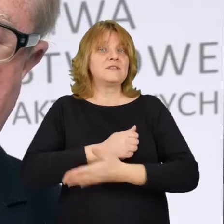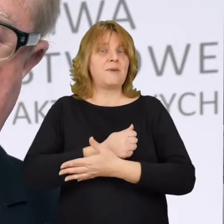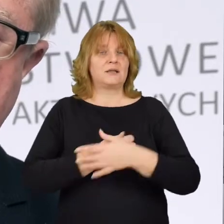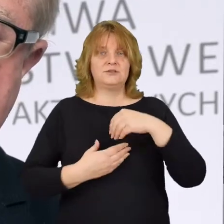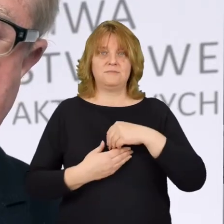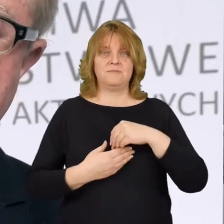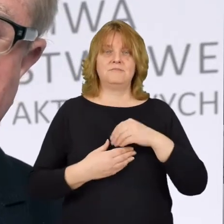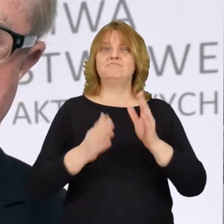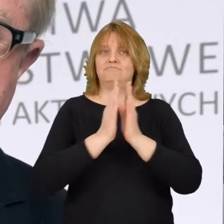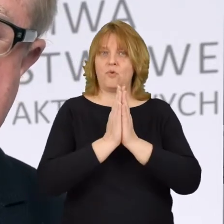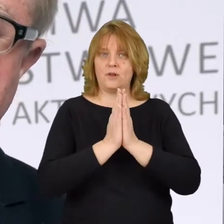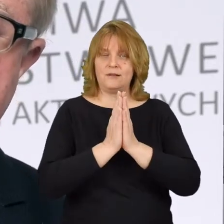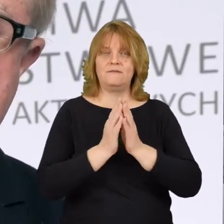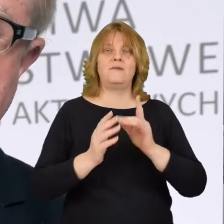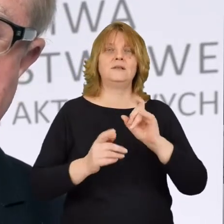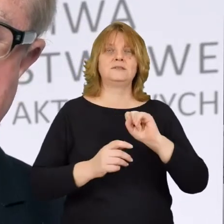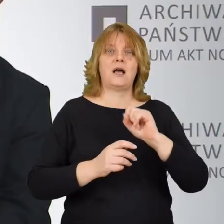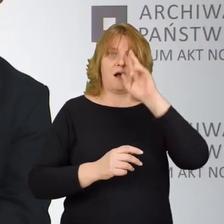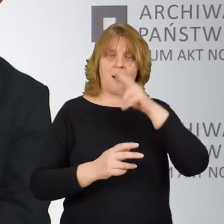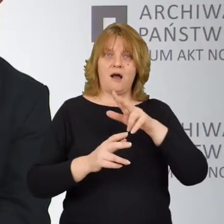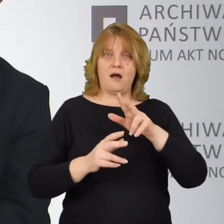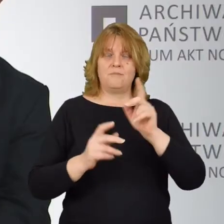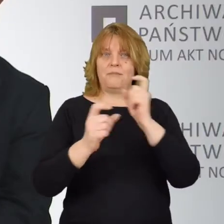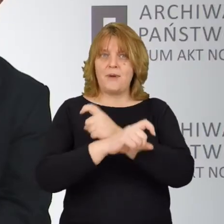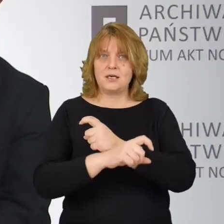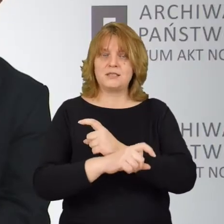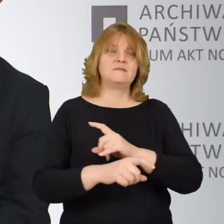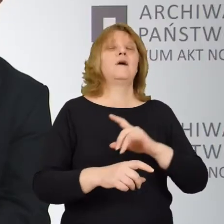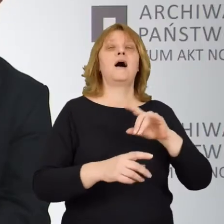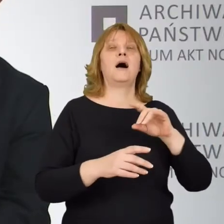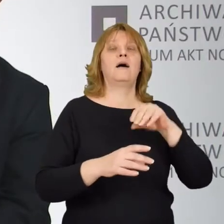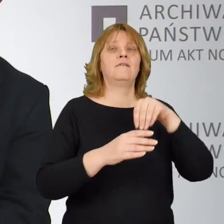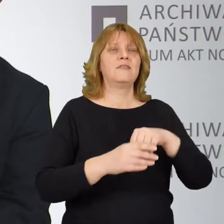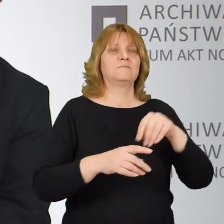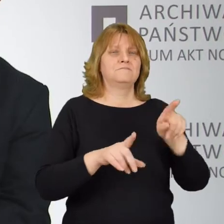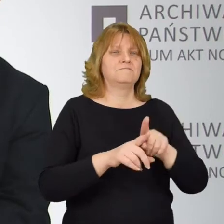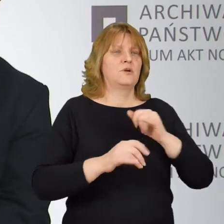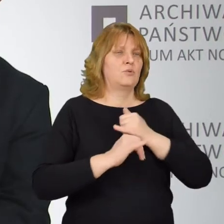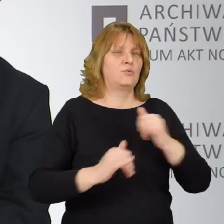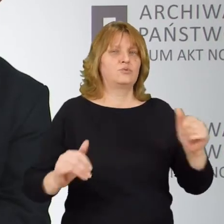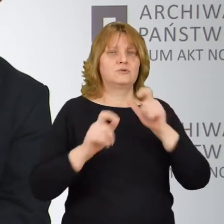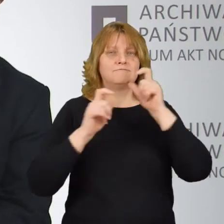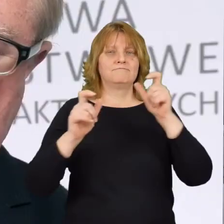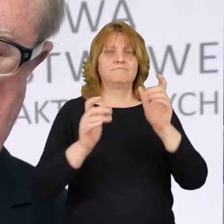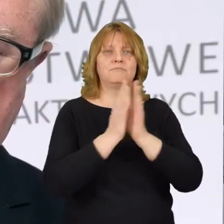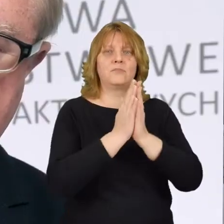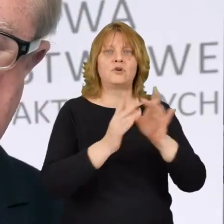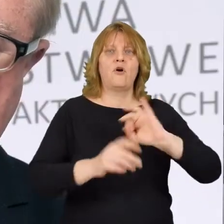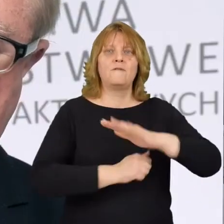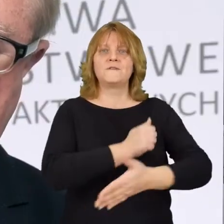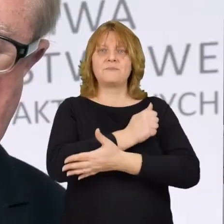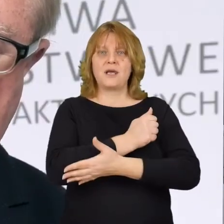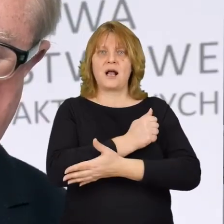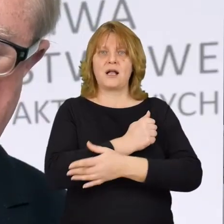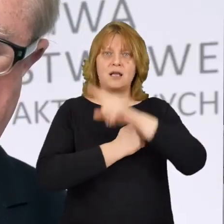wsparcie moralne w postaci modlitwy za ojczyznę, poparte apelami o wspieranie na wszystkich frontach